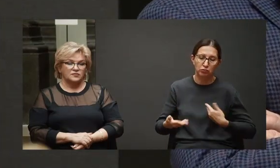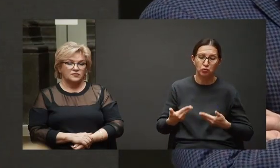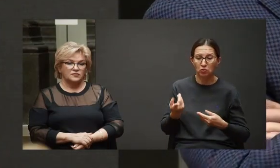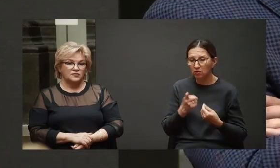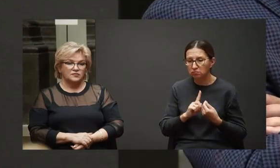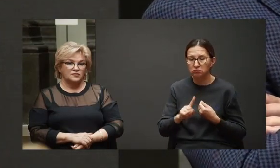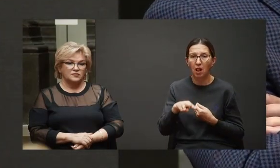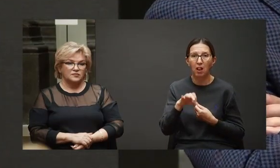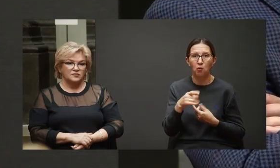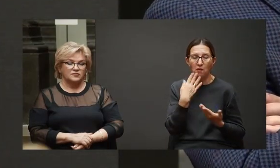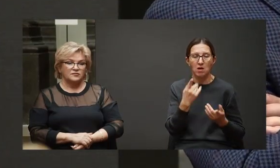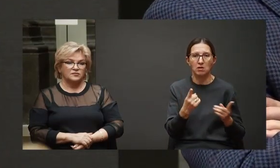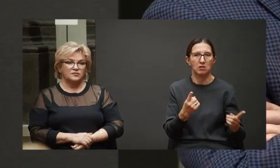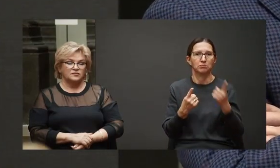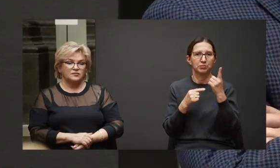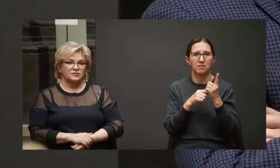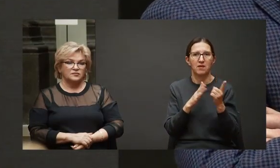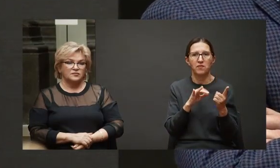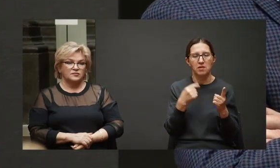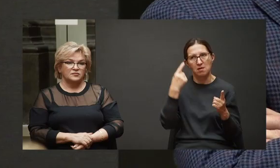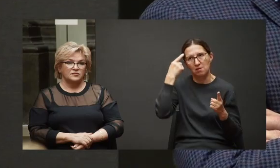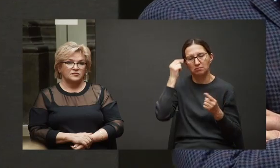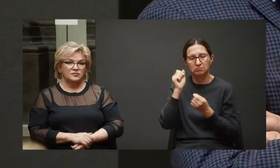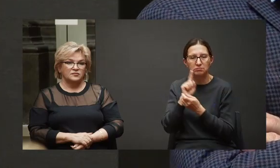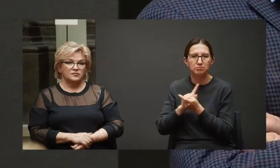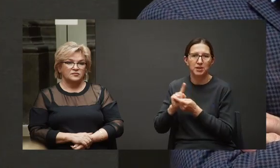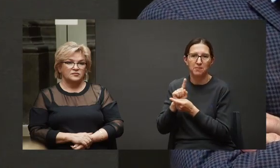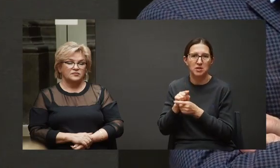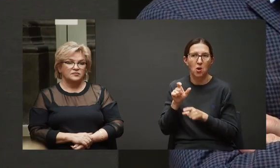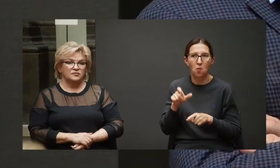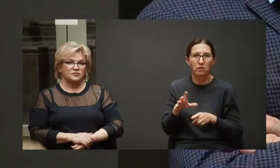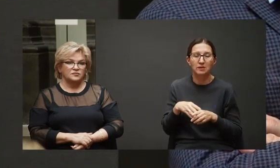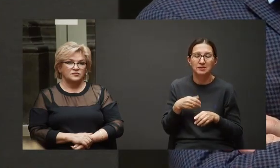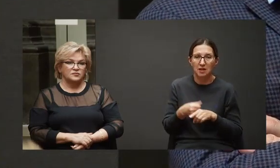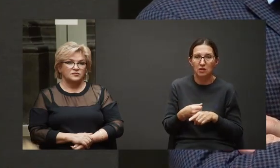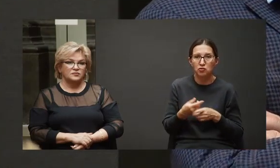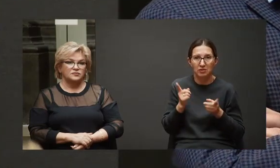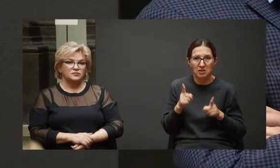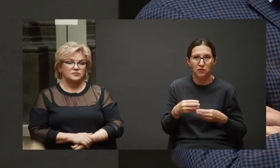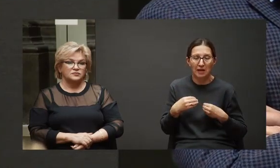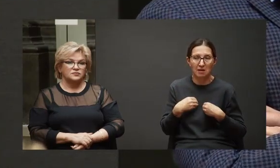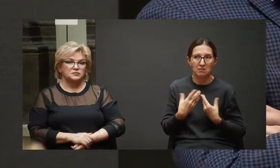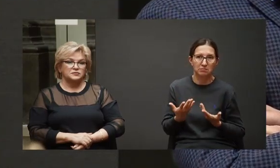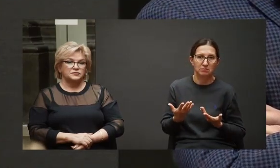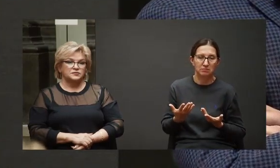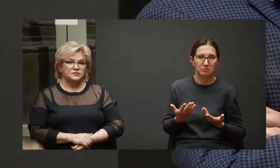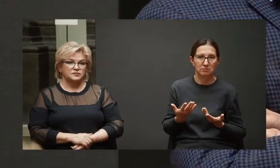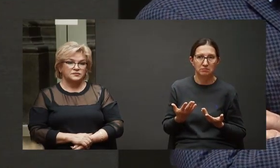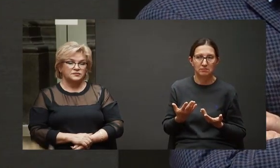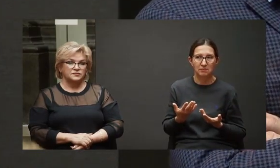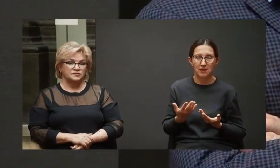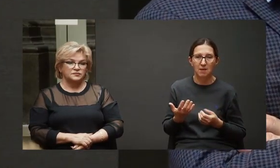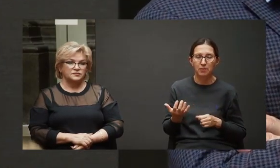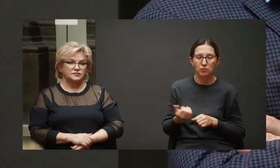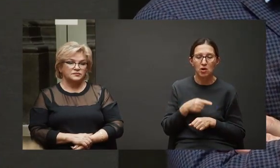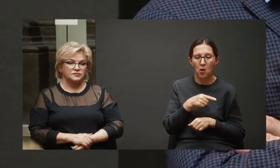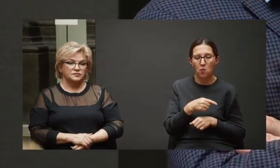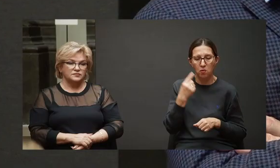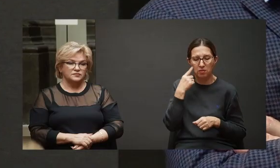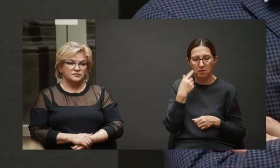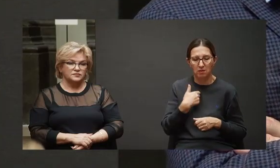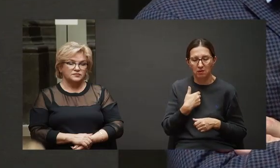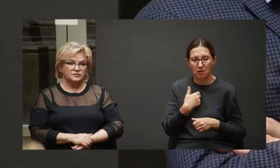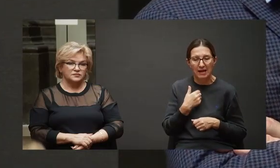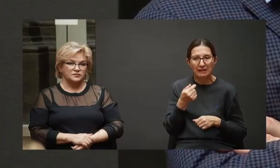Лувр, уткнулся в Венеру и преобразился. То есть он несет это преображение в себе, а не в том, не то,